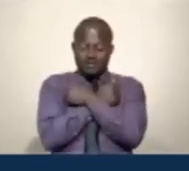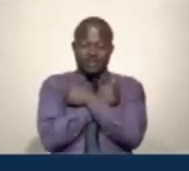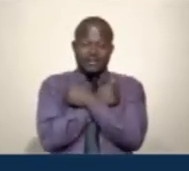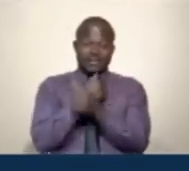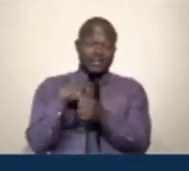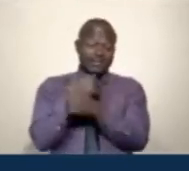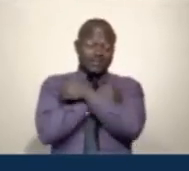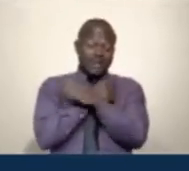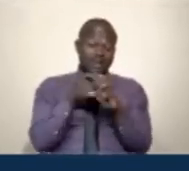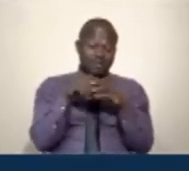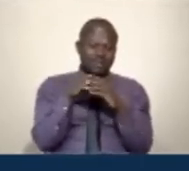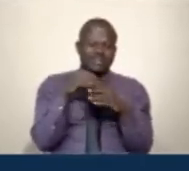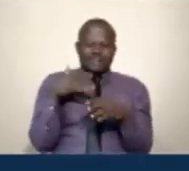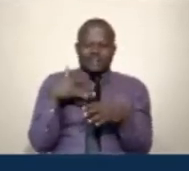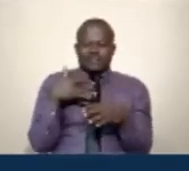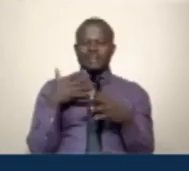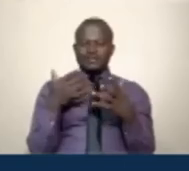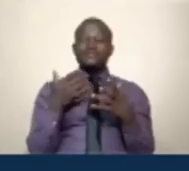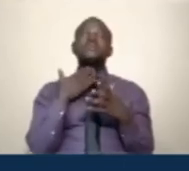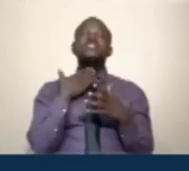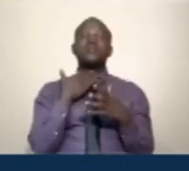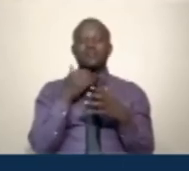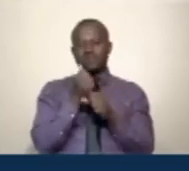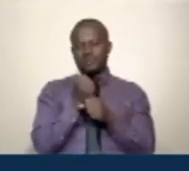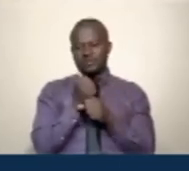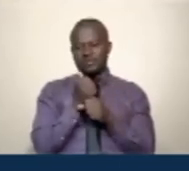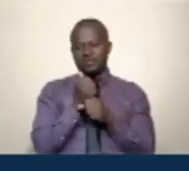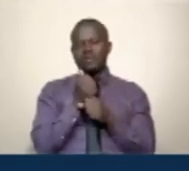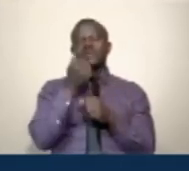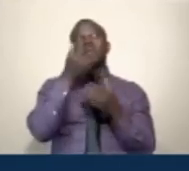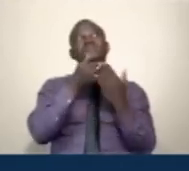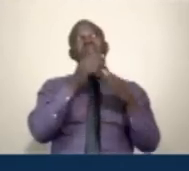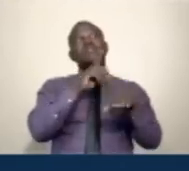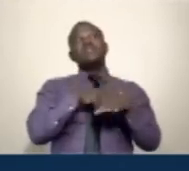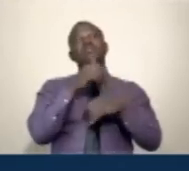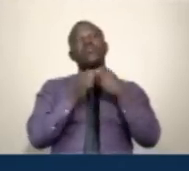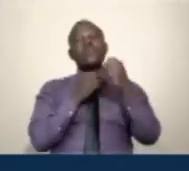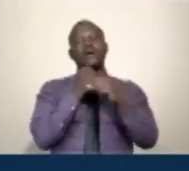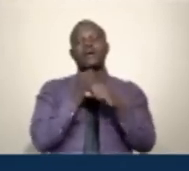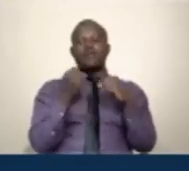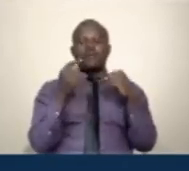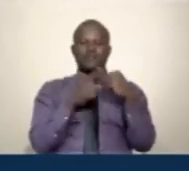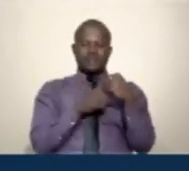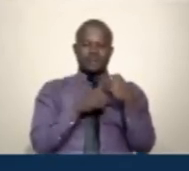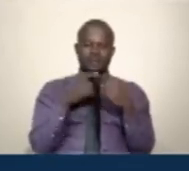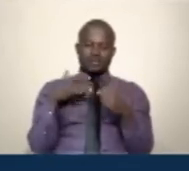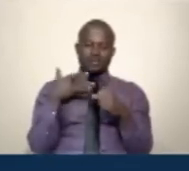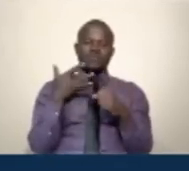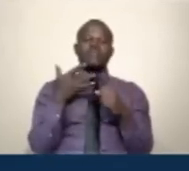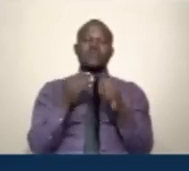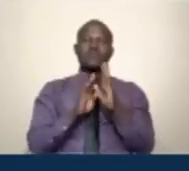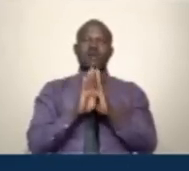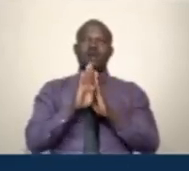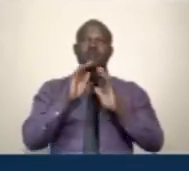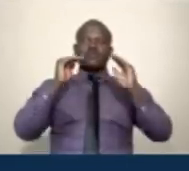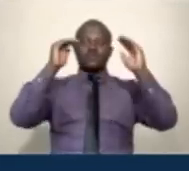nkumva ubugeni bundimo buranyiregeta. Kugeza ubwo nageze mu wa gatandatu numva byarakuze